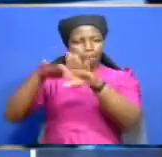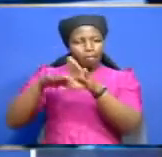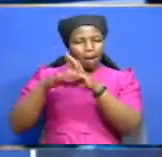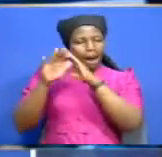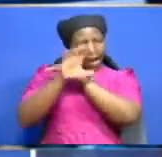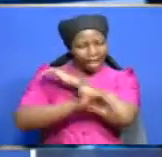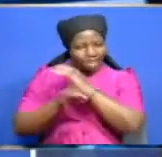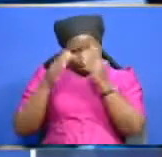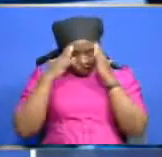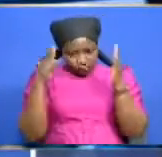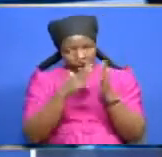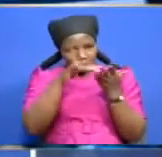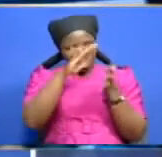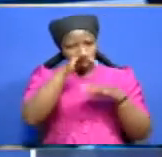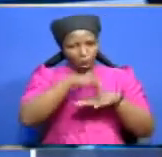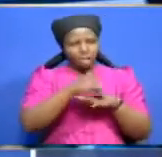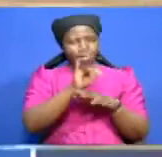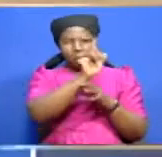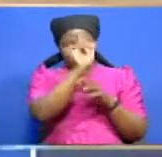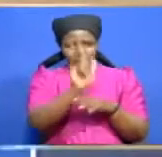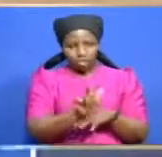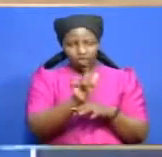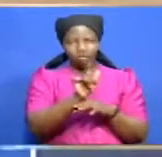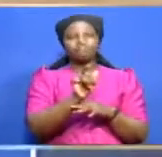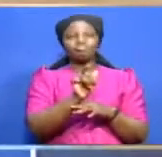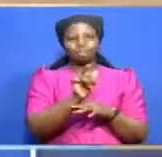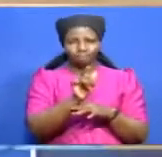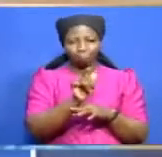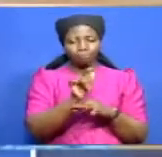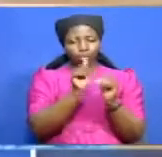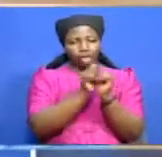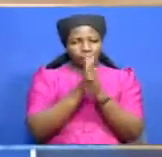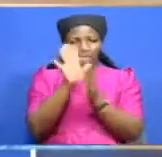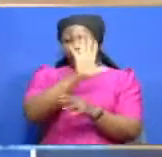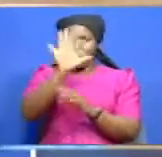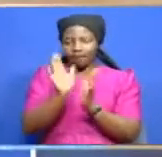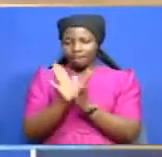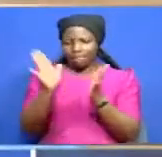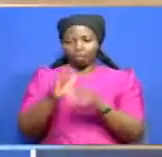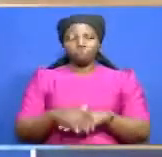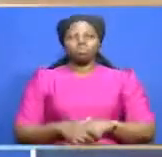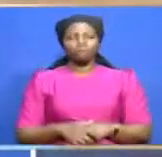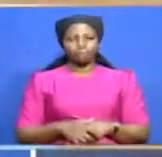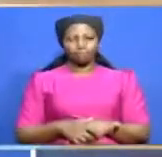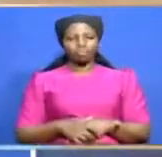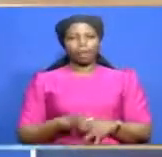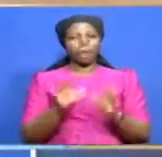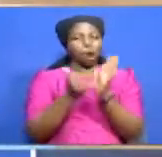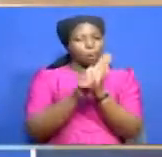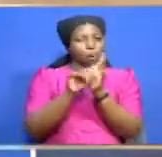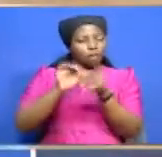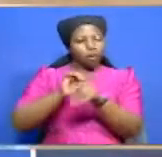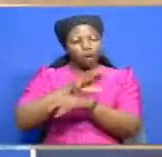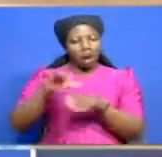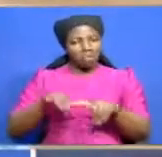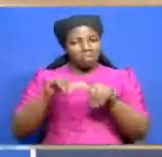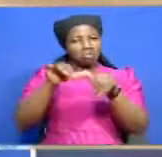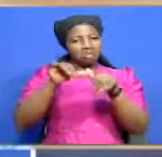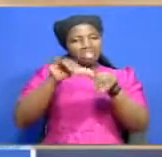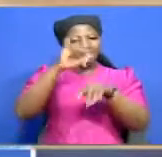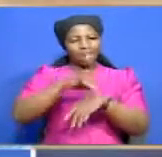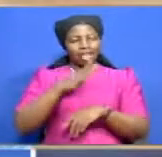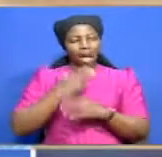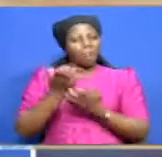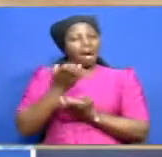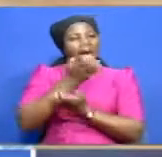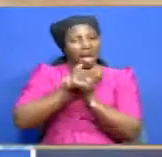hii na bara la Afrika kwa jumla. The pandemic continues to ravage our economies and has